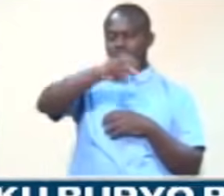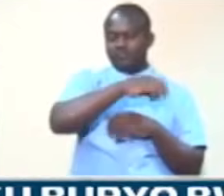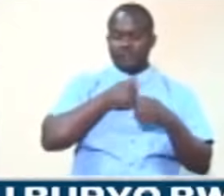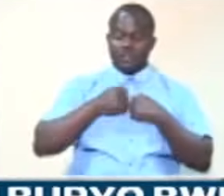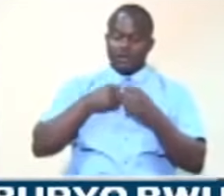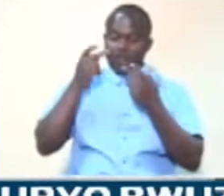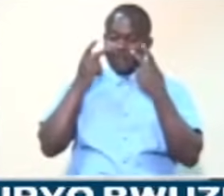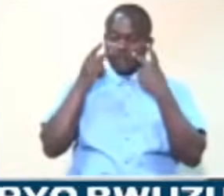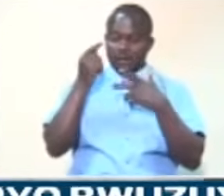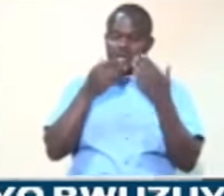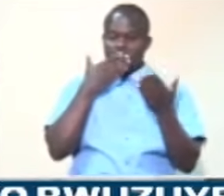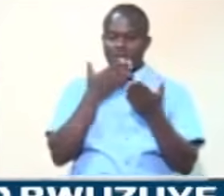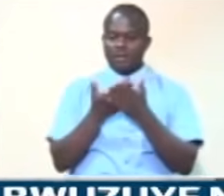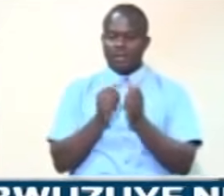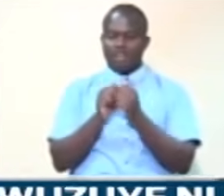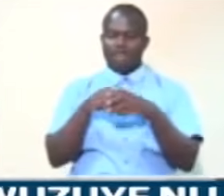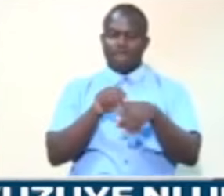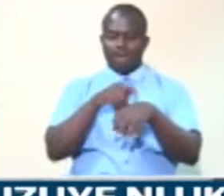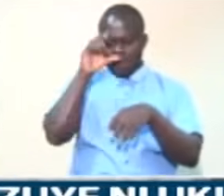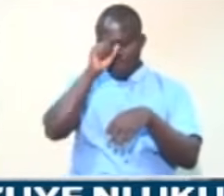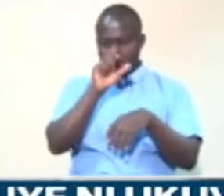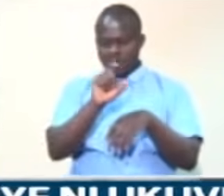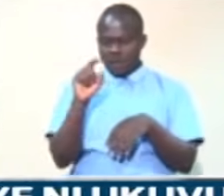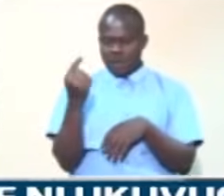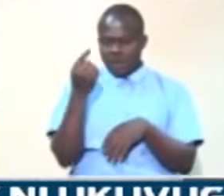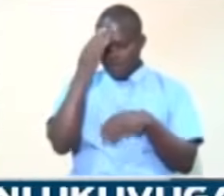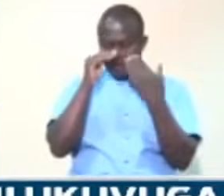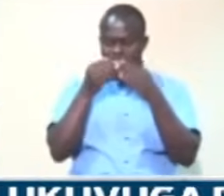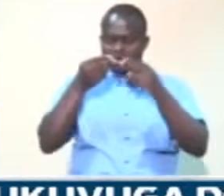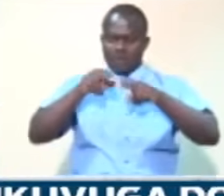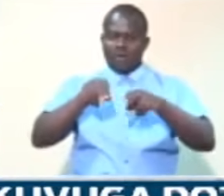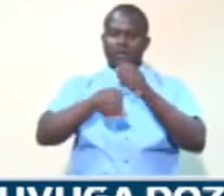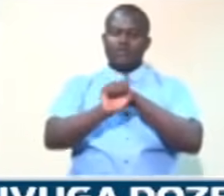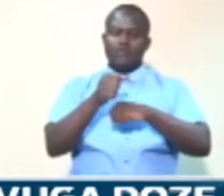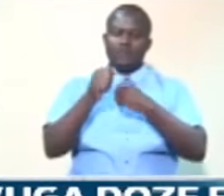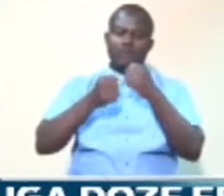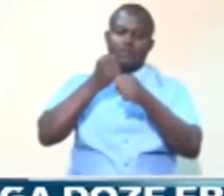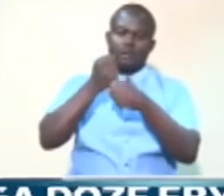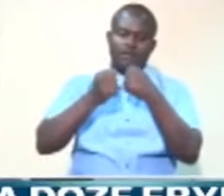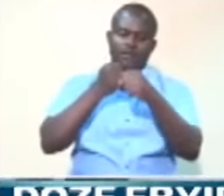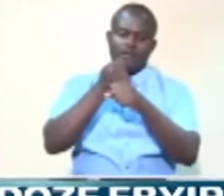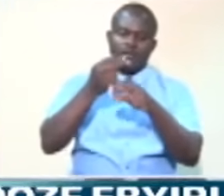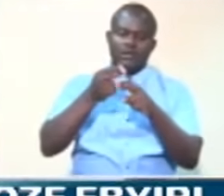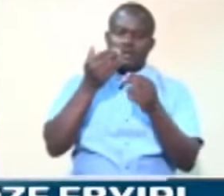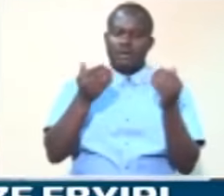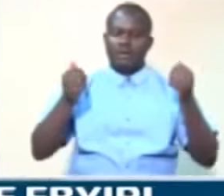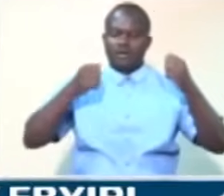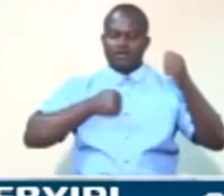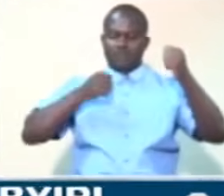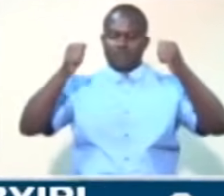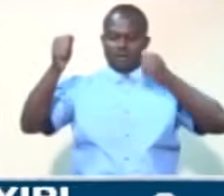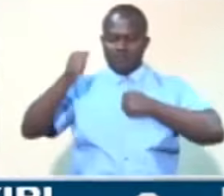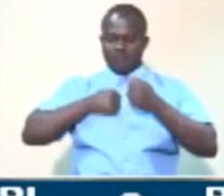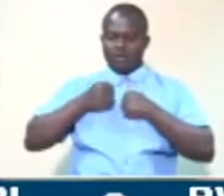byiza birutatse. Ni mu gihe buri cyumweru kimwe gusa ngo habe umuhango ngaruka mwaka wo kwita izina abana b'ingagi bamwe mu bitabiriye